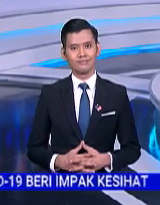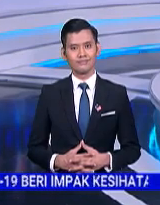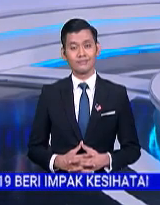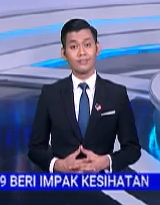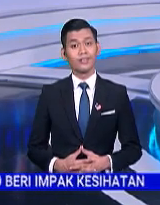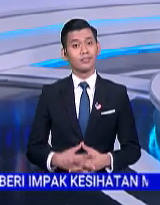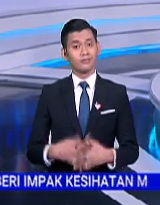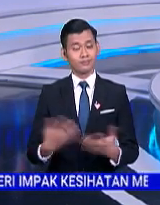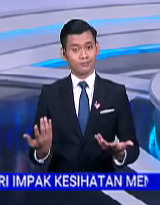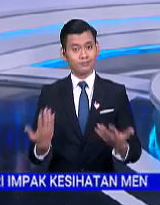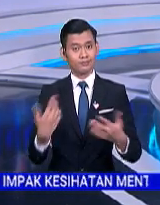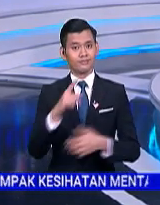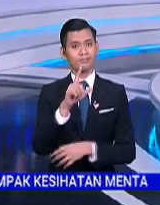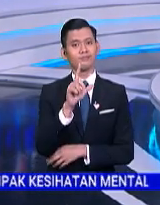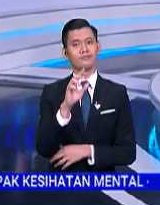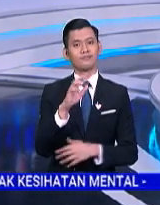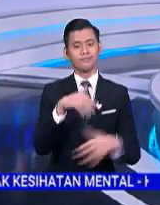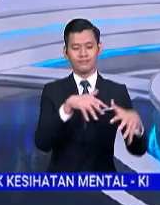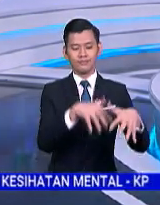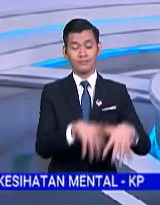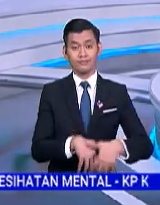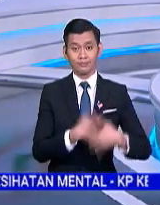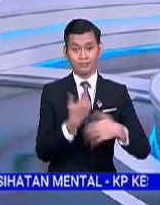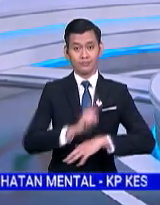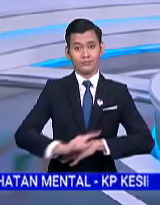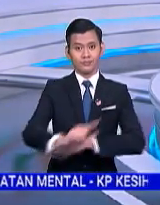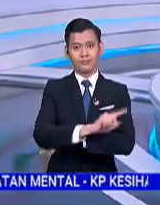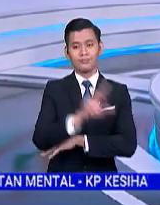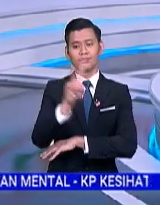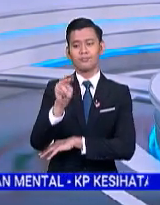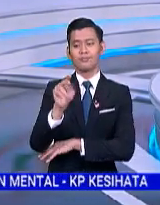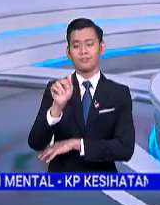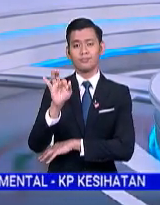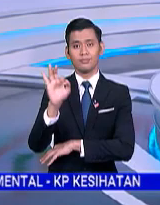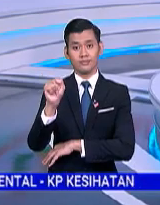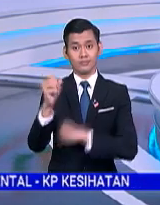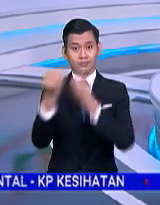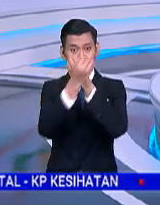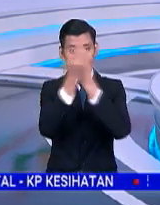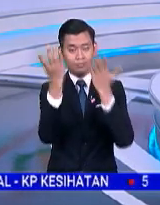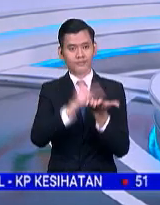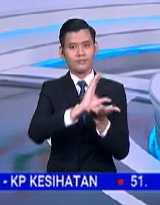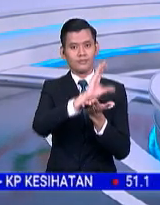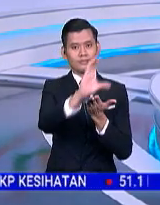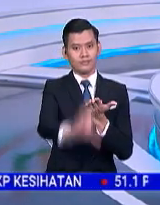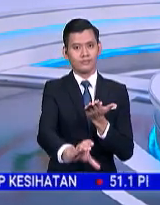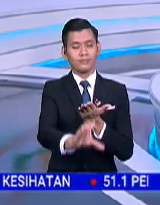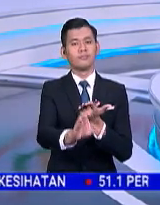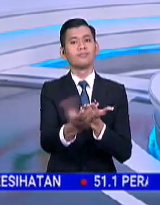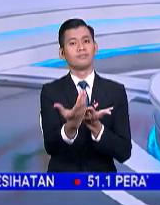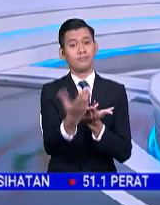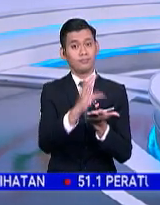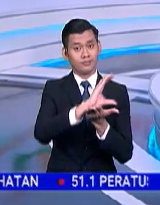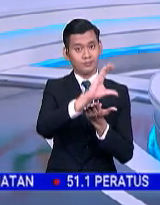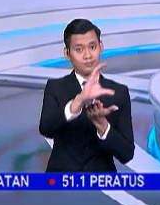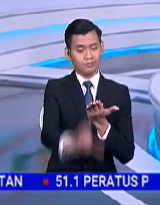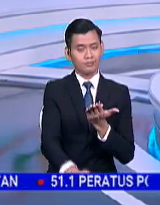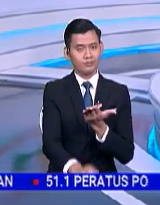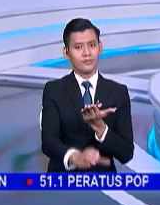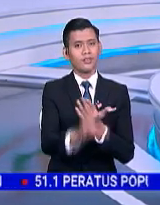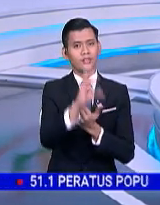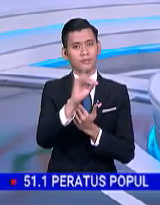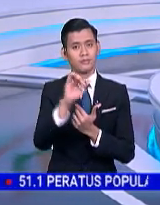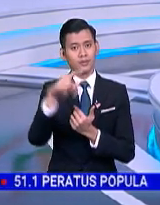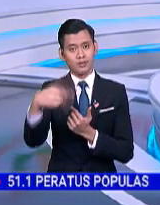pertumbuhan sedang kebangsaan nafas mengumkan dibidang 800 dan apel dan kebangsaan dipikir bagi tahun